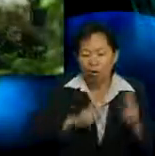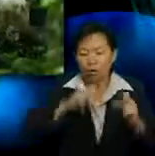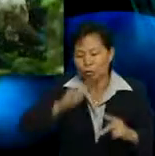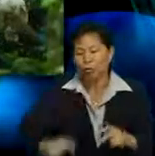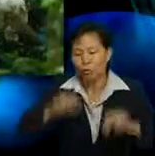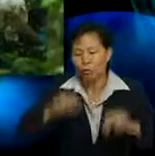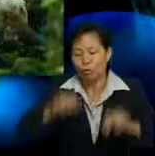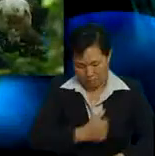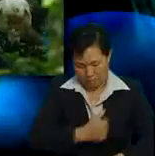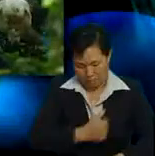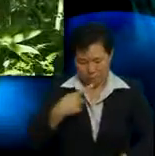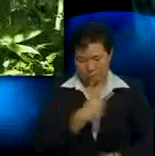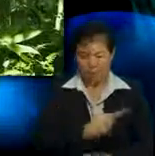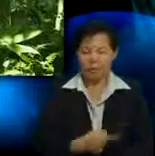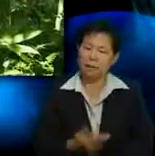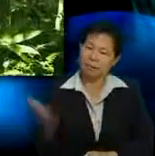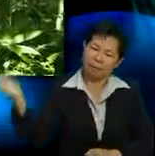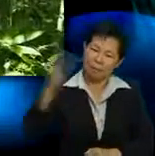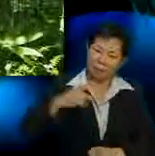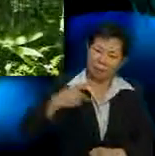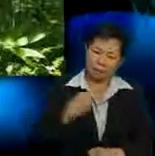kita. Mari Piton kita balik.